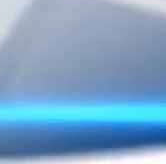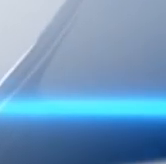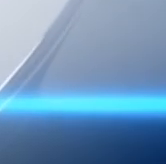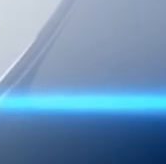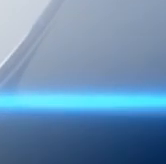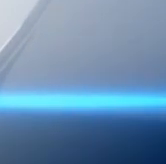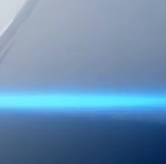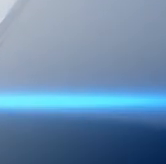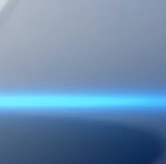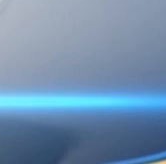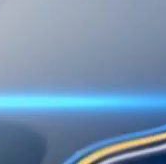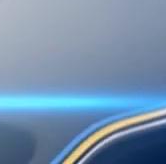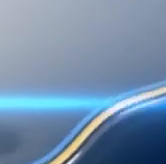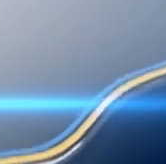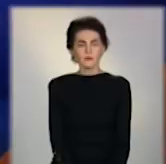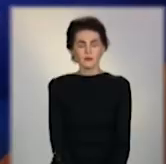Музика